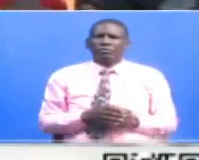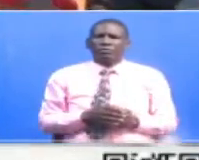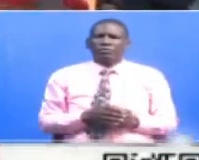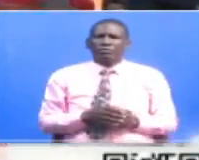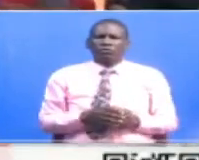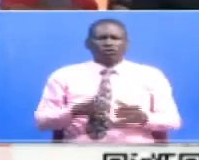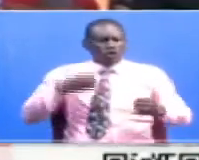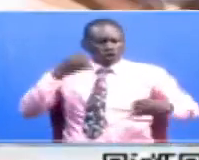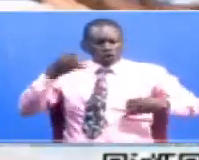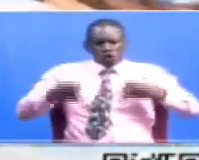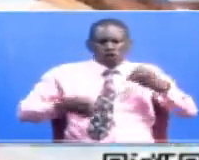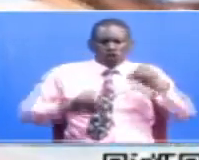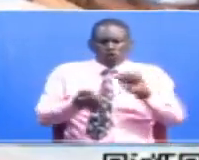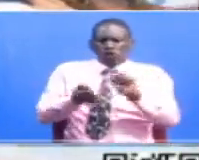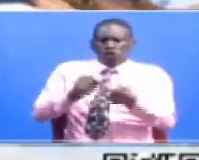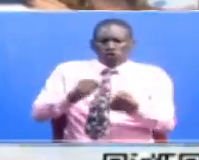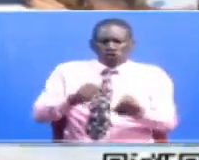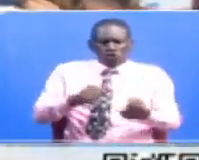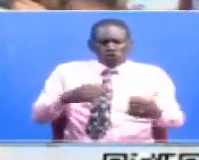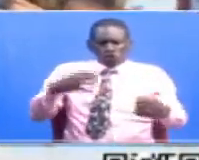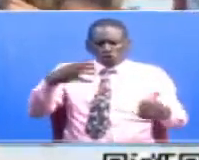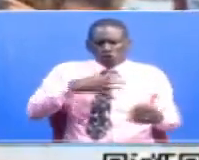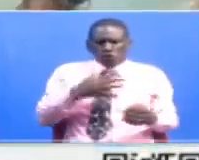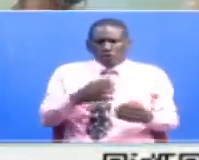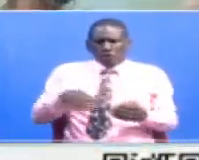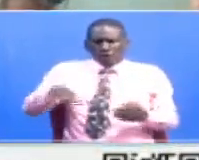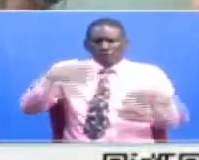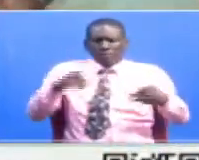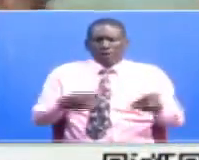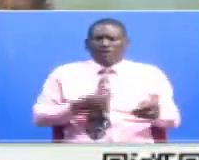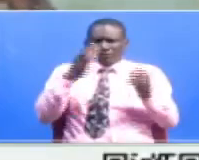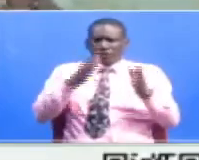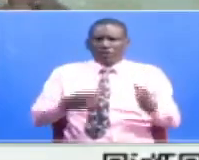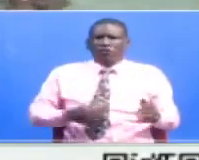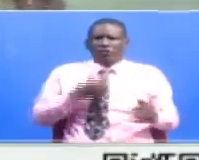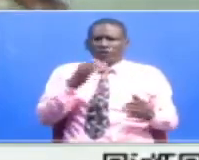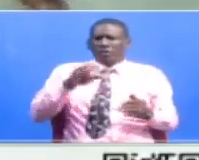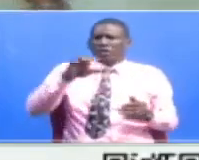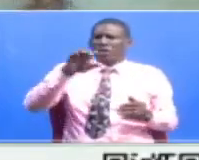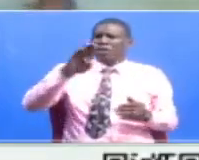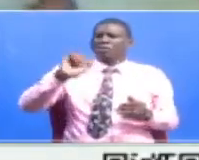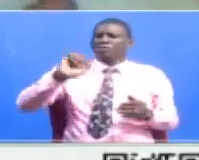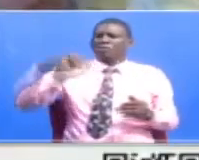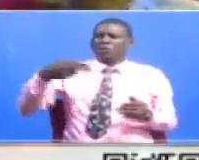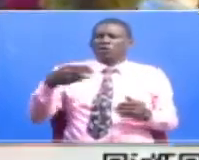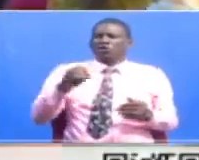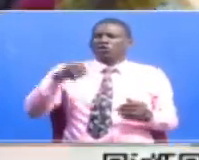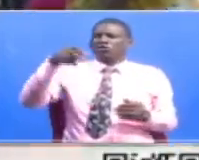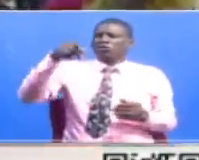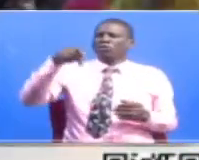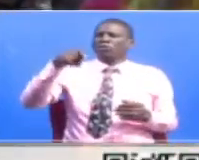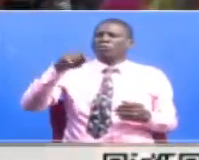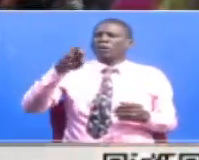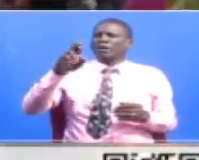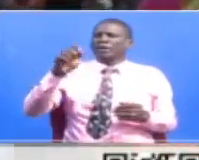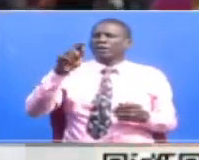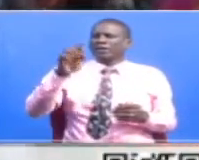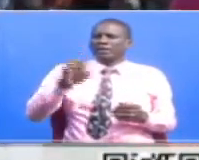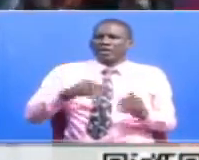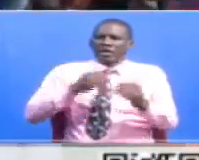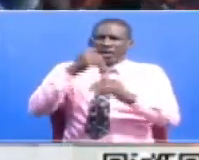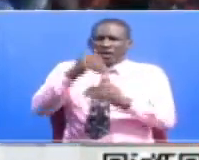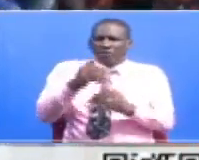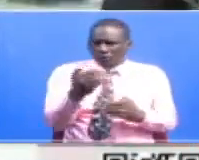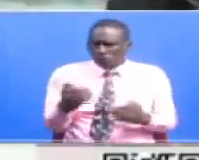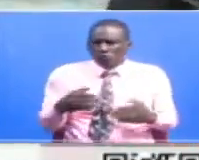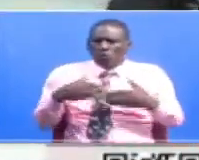Raha iligeuka karaha kwa baadhi ya wakazi na hata wageni waliotembelea ufuo wa Pirates kuogelea baada ya wanao kupotelea kwenye umati